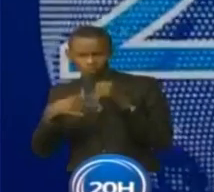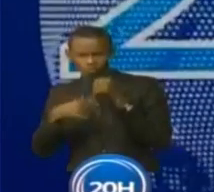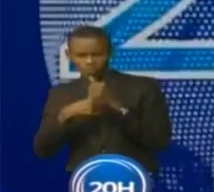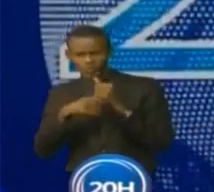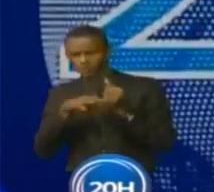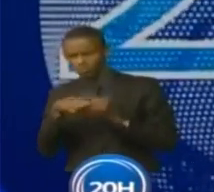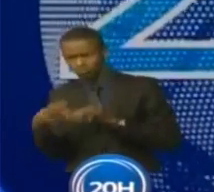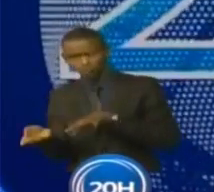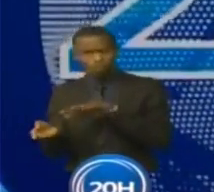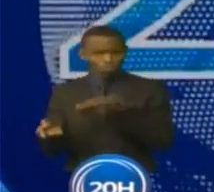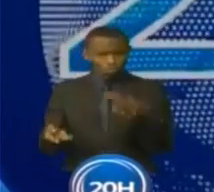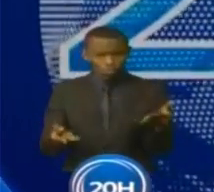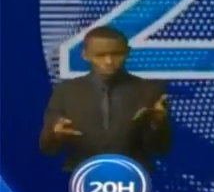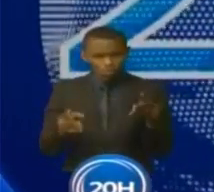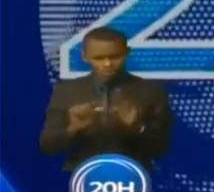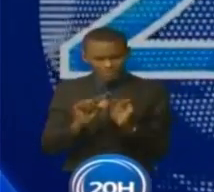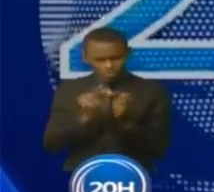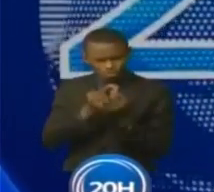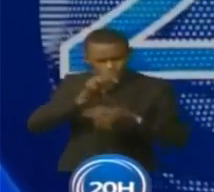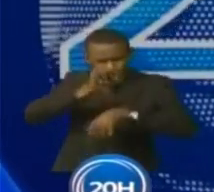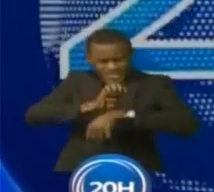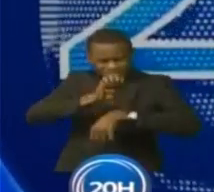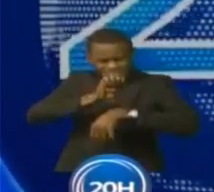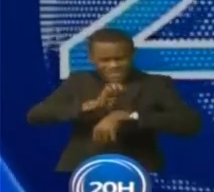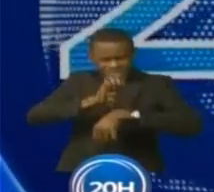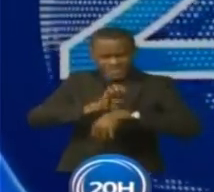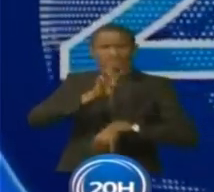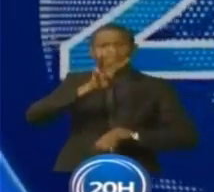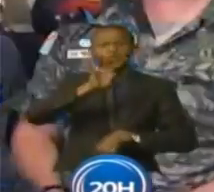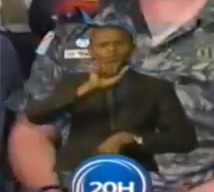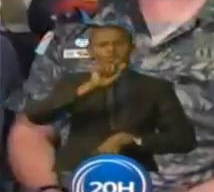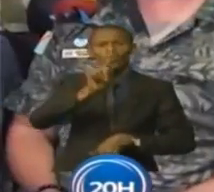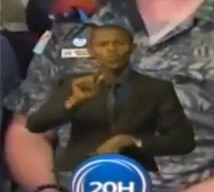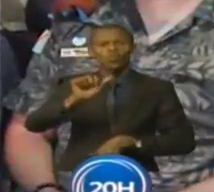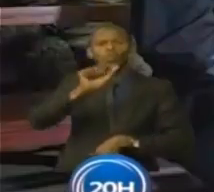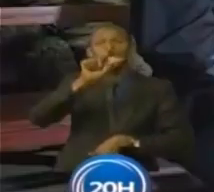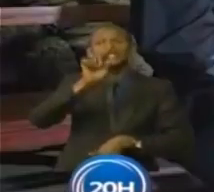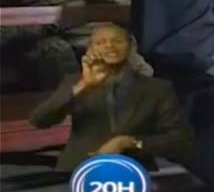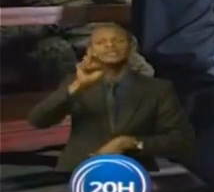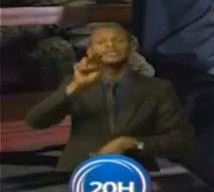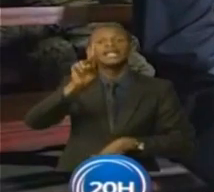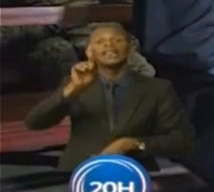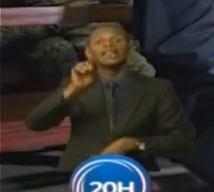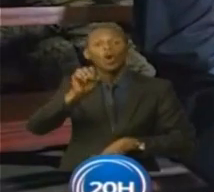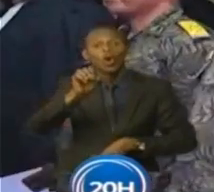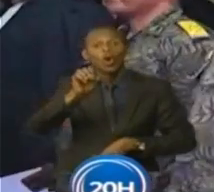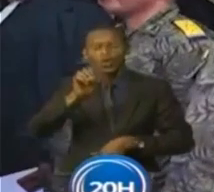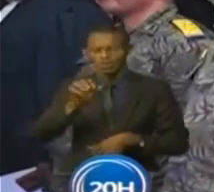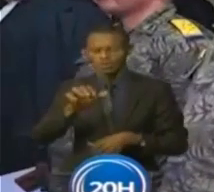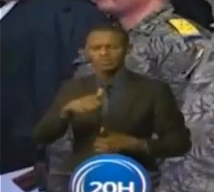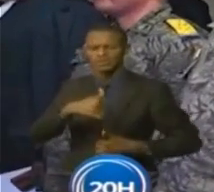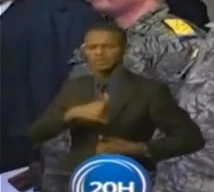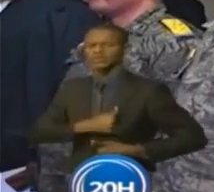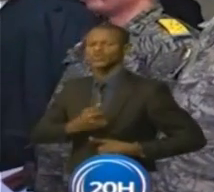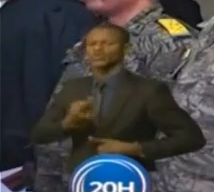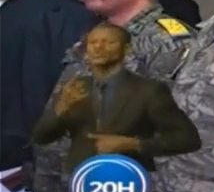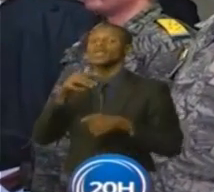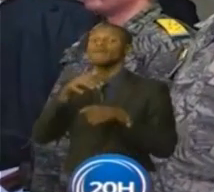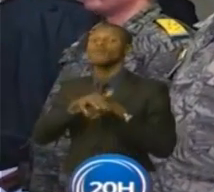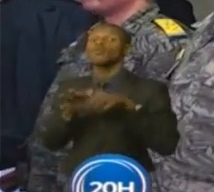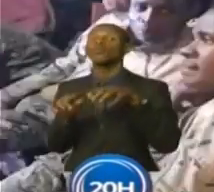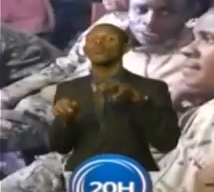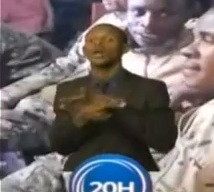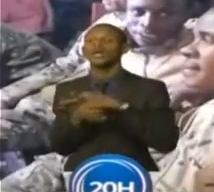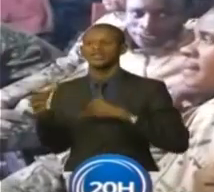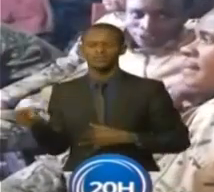été condamné à la peine de mort et renvoyé à l'armée. Reportage. À perpétuité, radiation des forces armées de la République